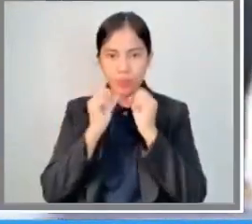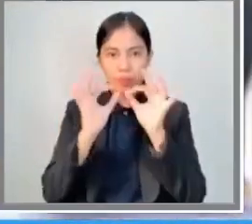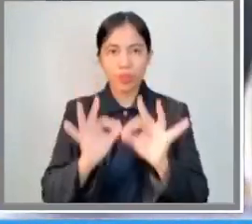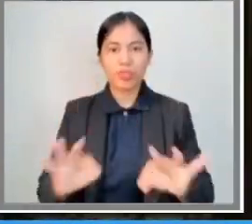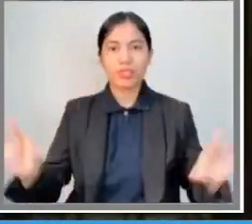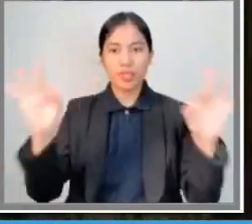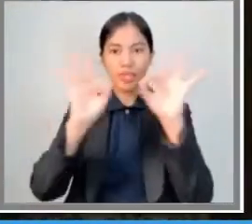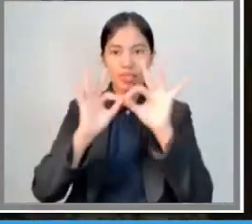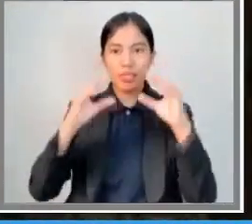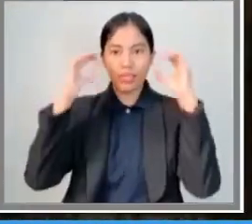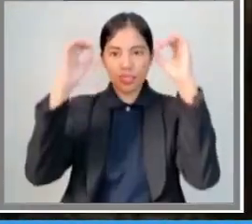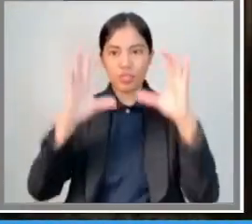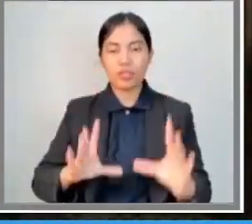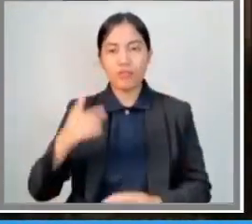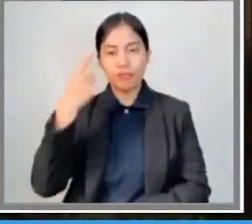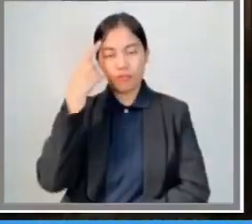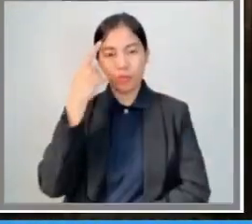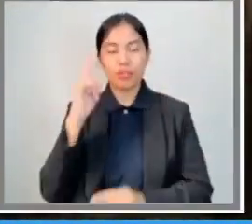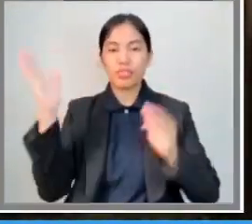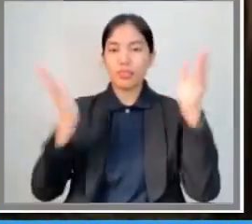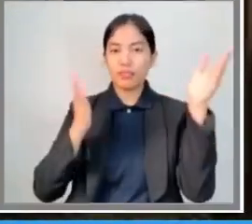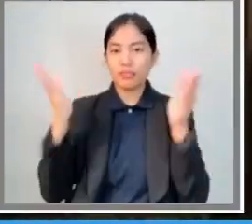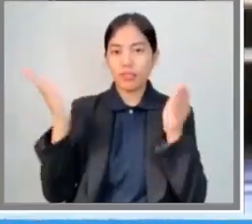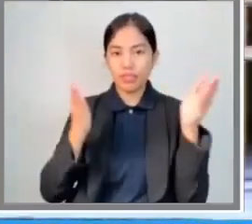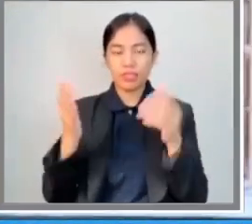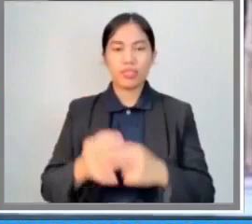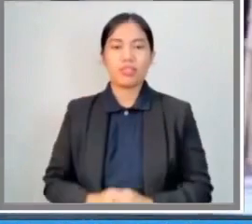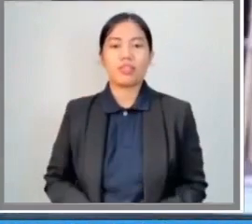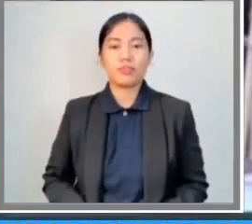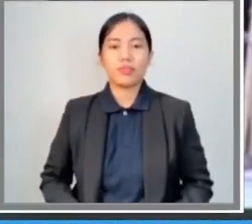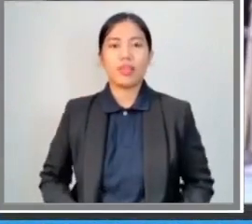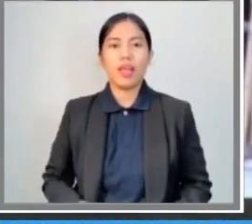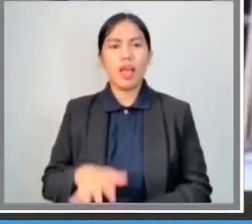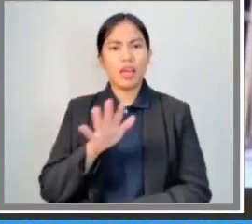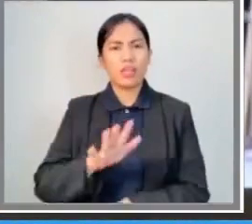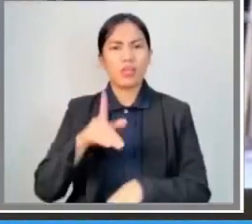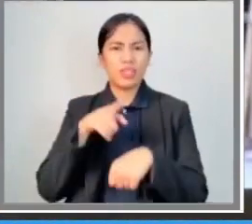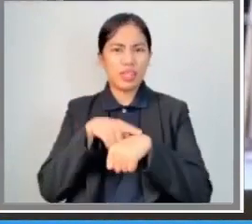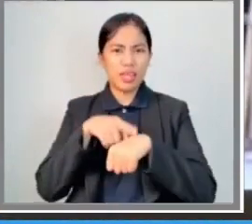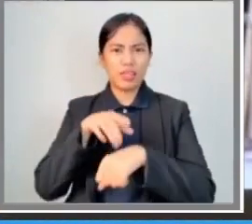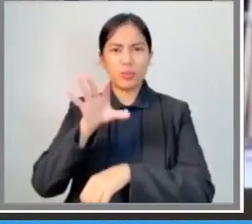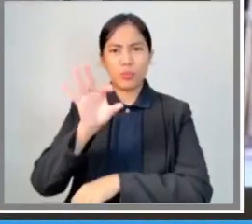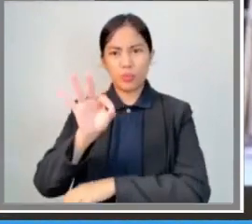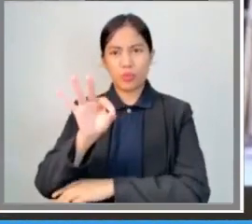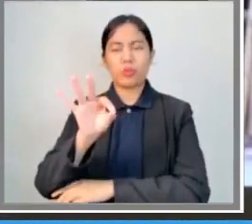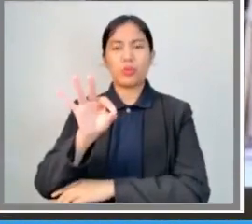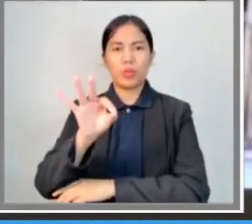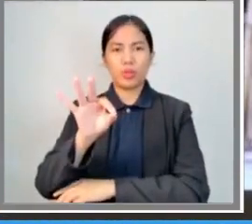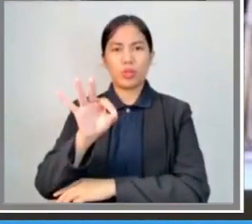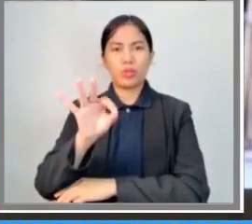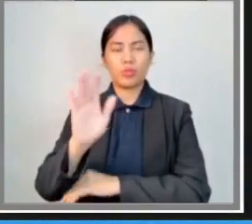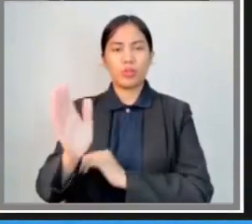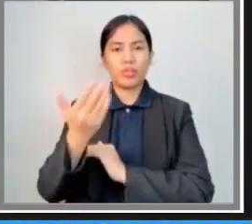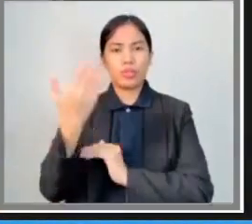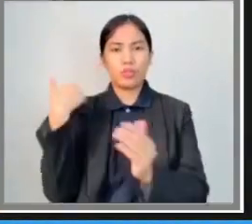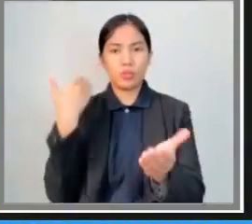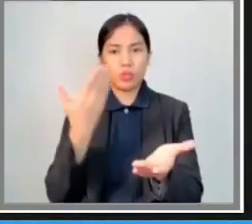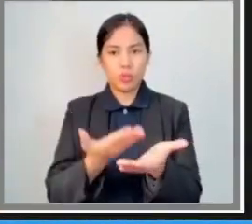bayan. Mag-alas 9 ng umaga dumating si Vice President at DepEd Secretary Sara Duterte nakasama si Senator Amy